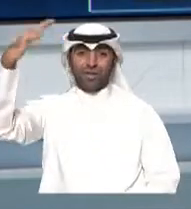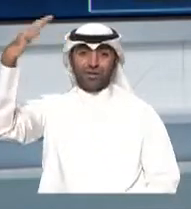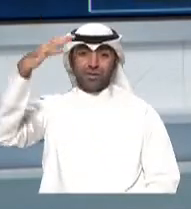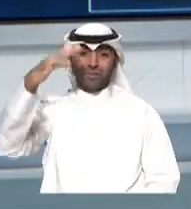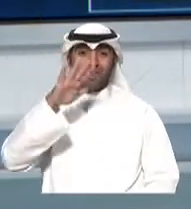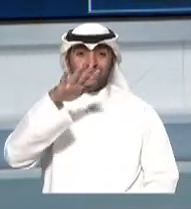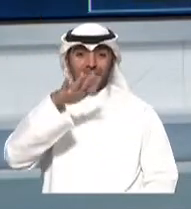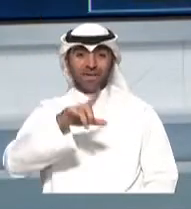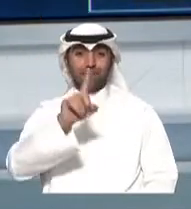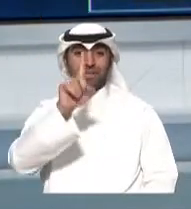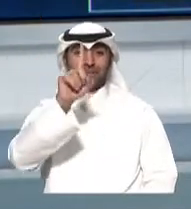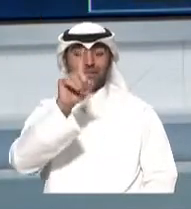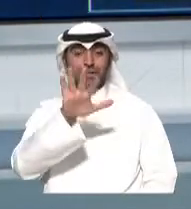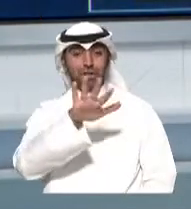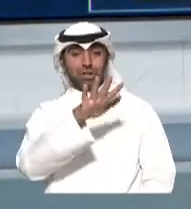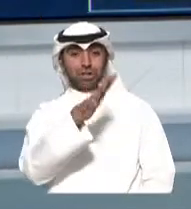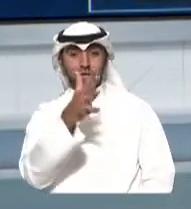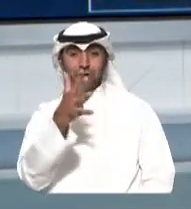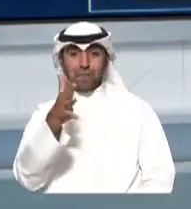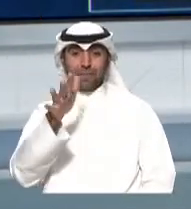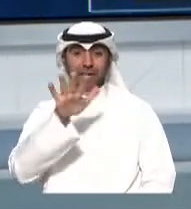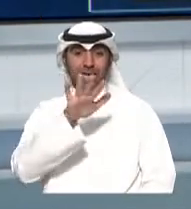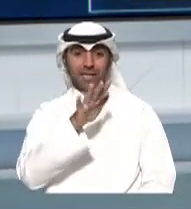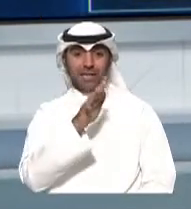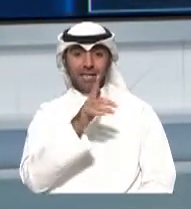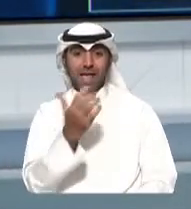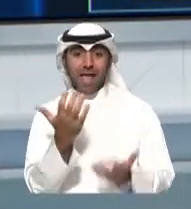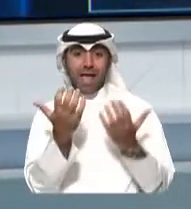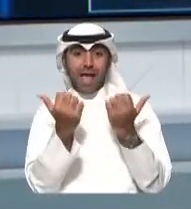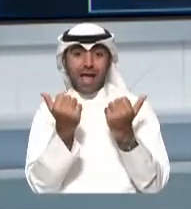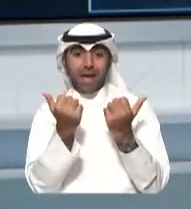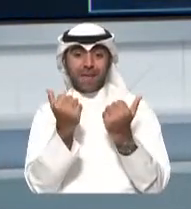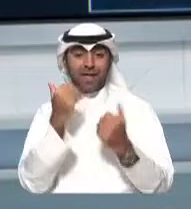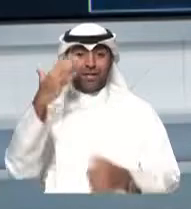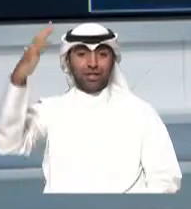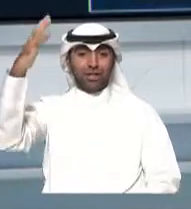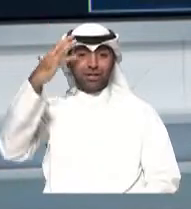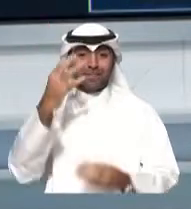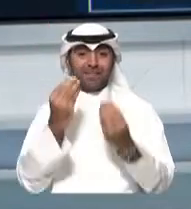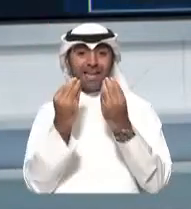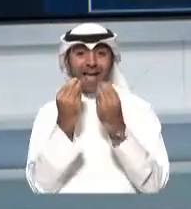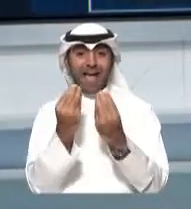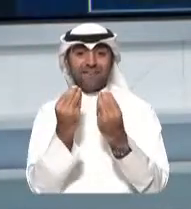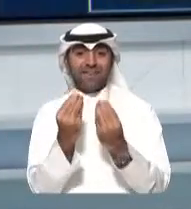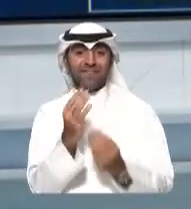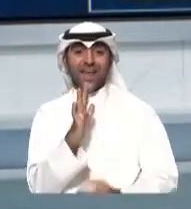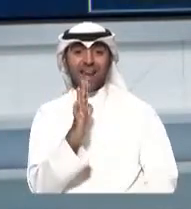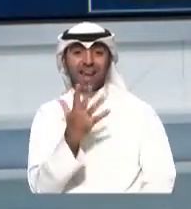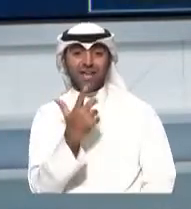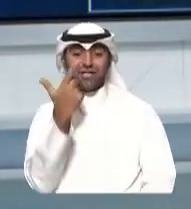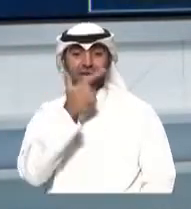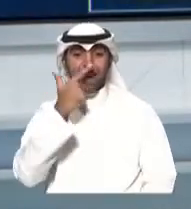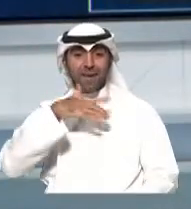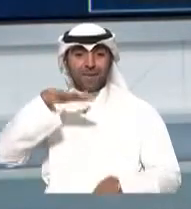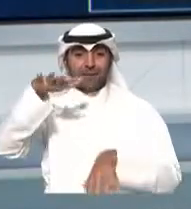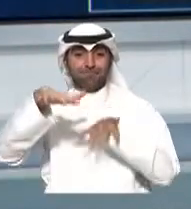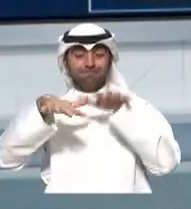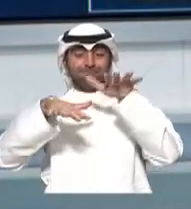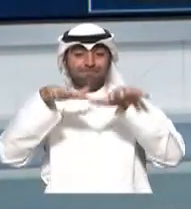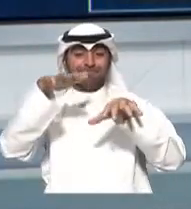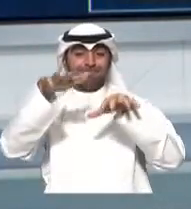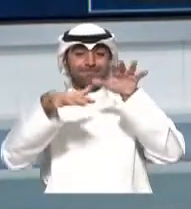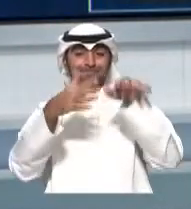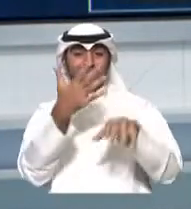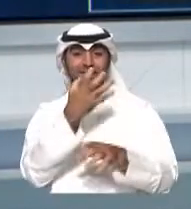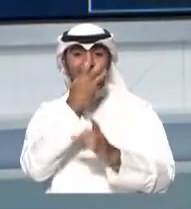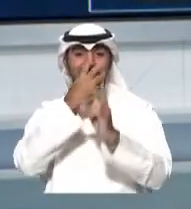القادمة بسبب الهواء الكوس، لكن بعد عودة الرياح الشمالية الغربية في يوم الجمعة ترجع درجات الحرارة تتراوح ما بين 39 إلى